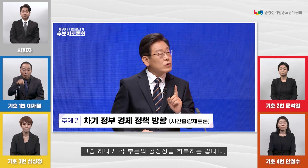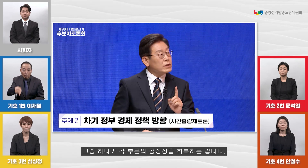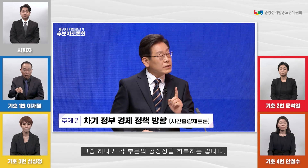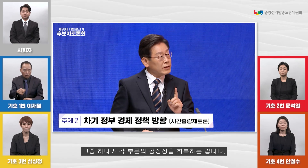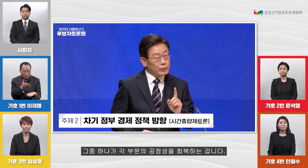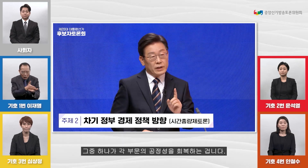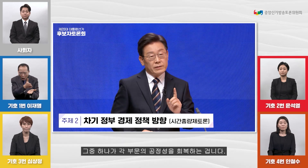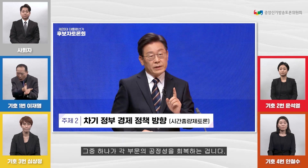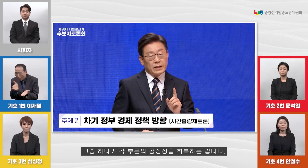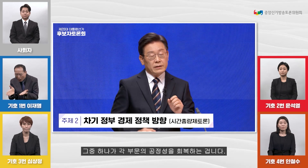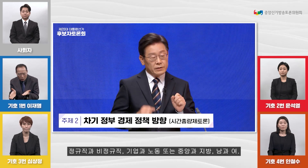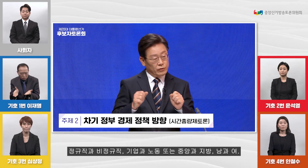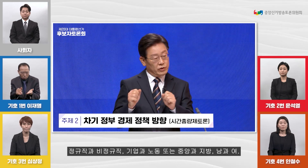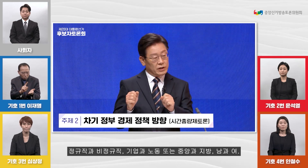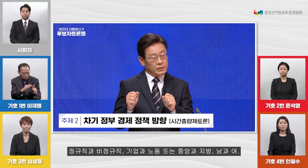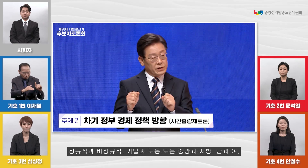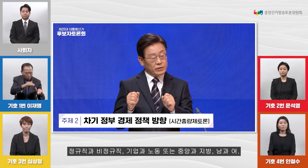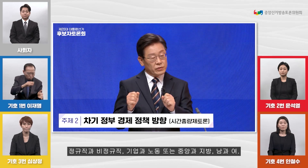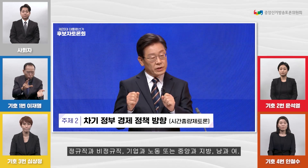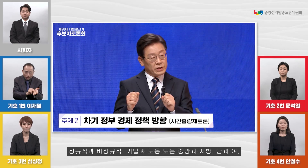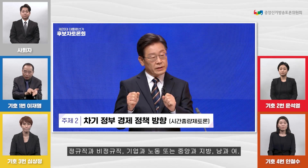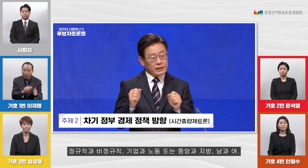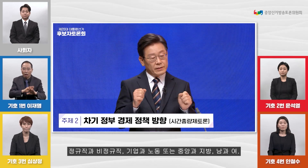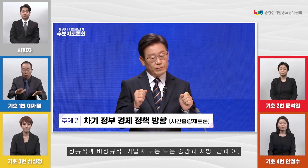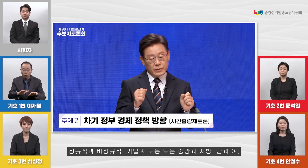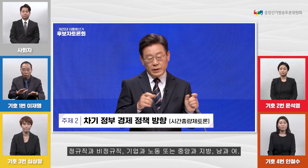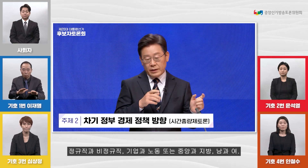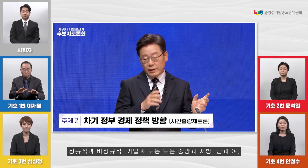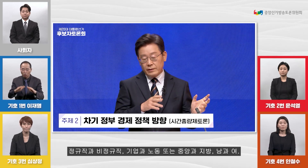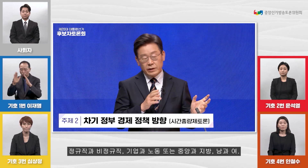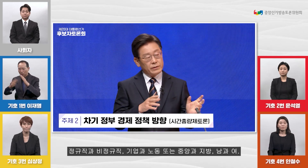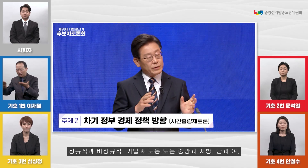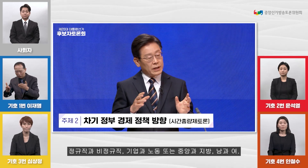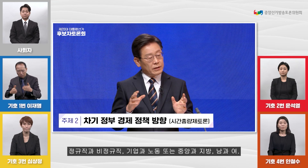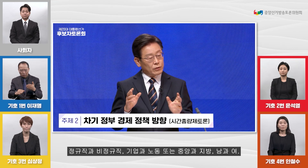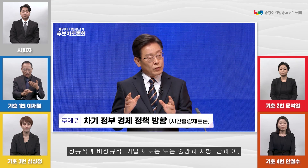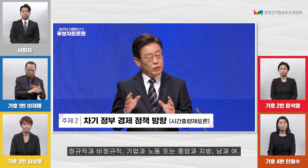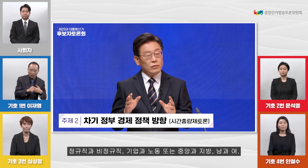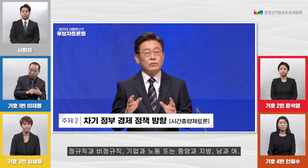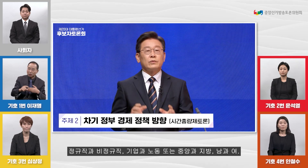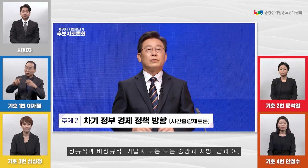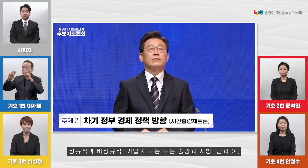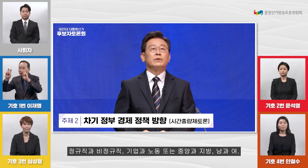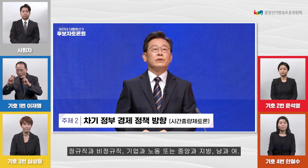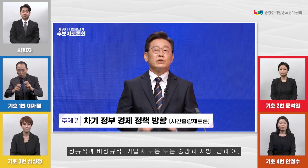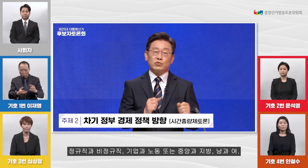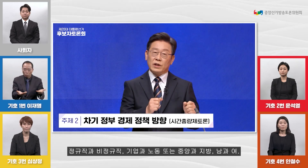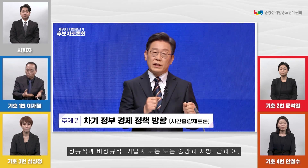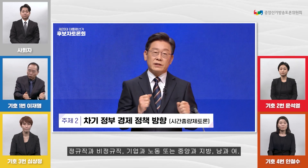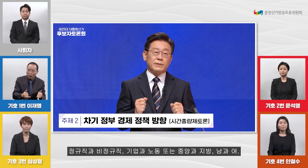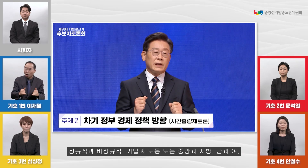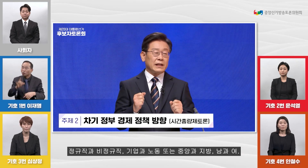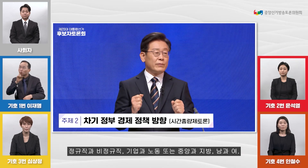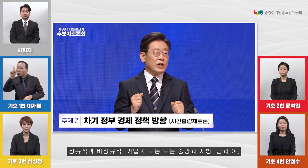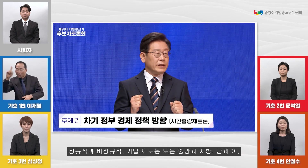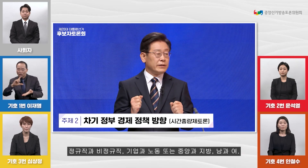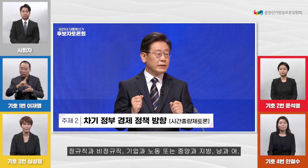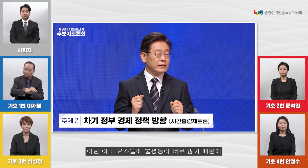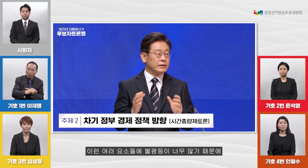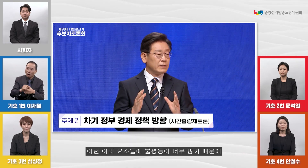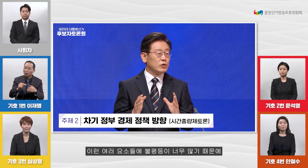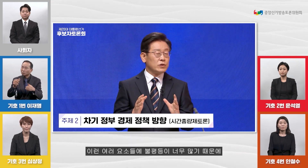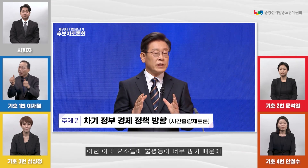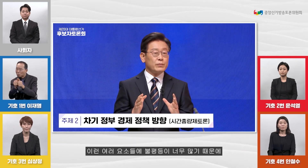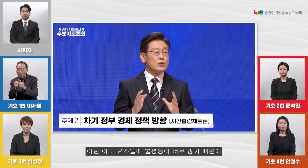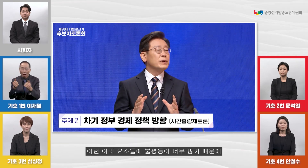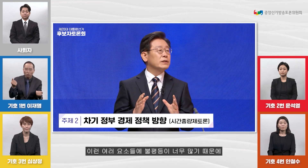부문의 공정성을 회복하는 겁니다. 정규직과 비정규직, 예를 들면 기업과 노동 또는 뭐 중앙과 지방, 남과 여